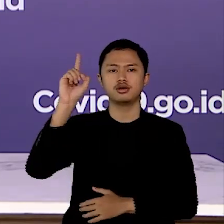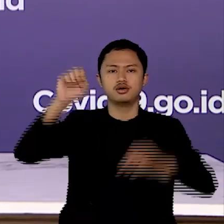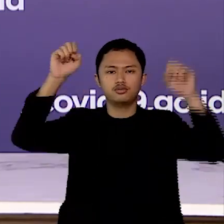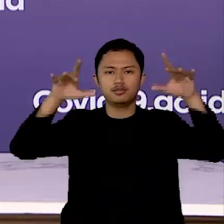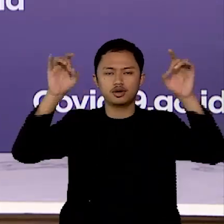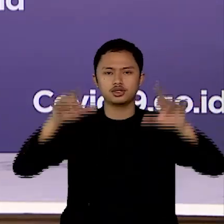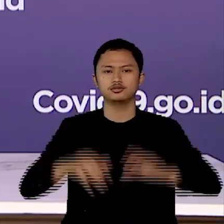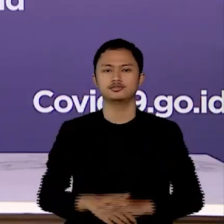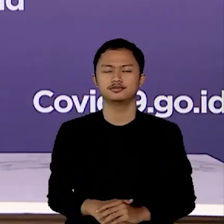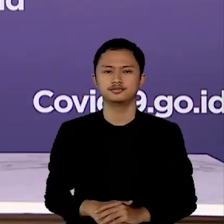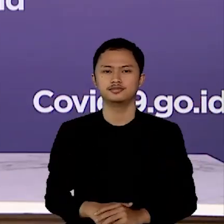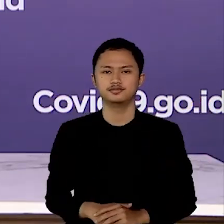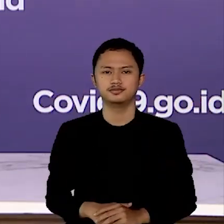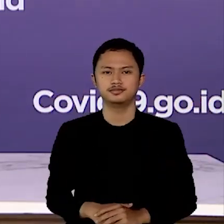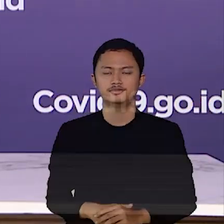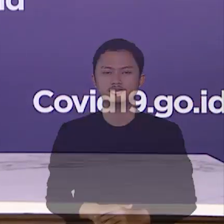wabarakatuh